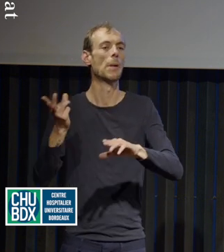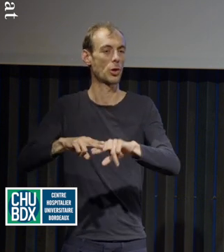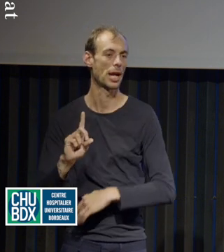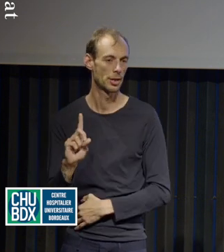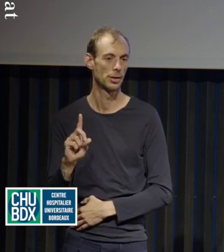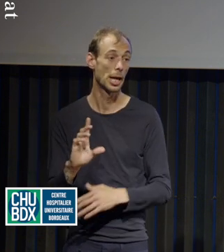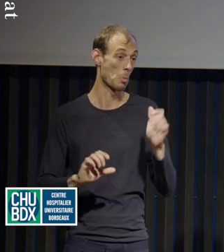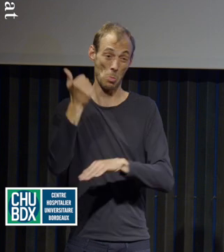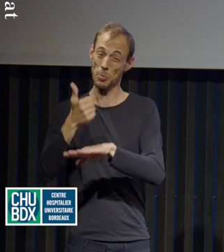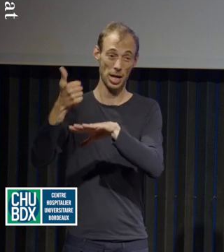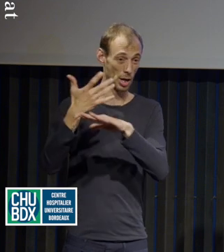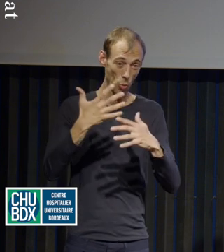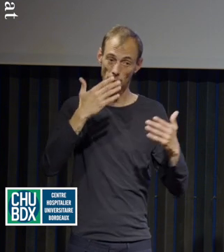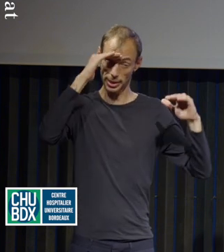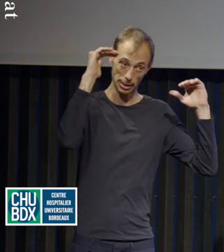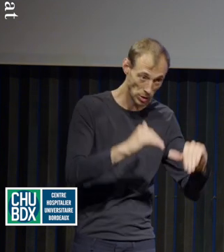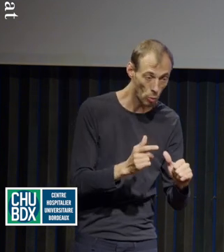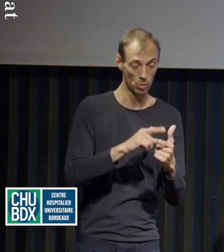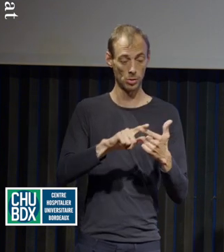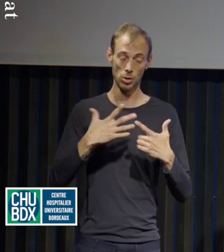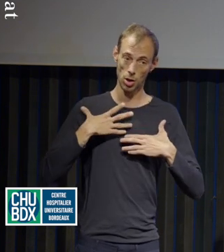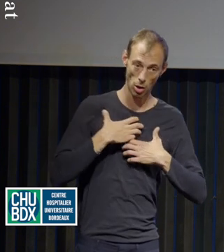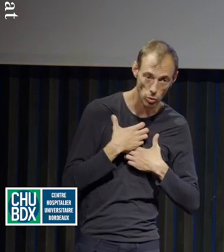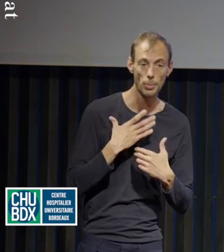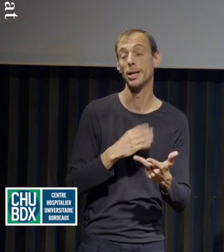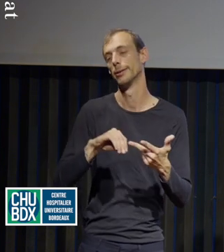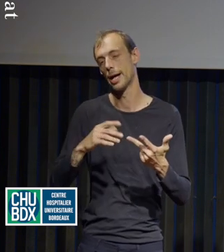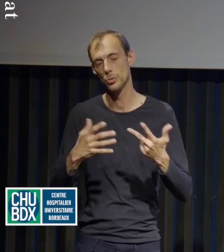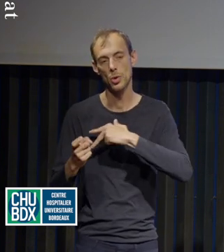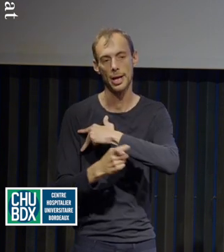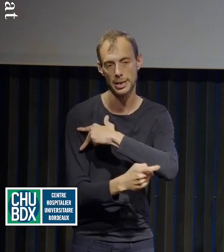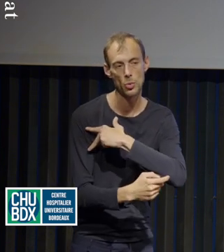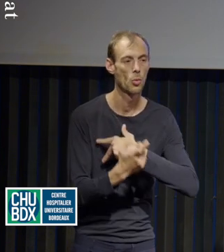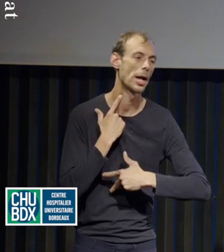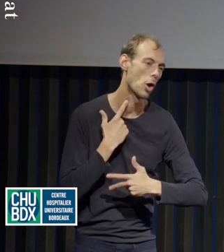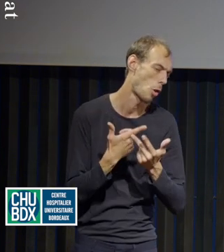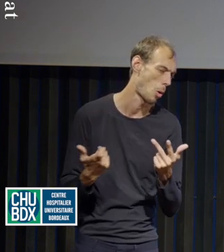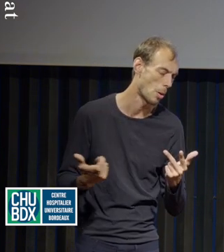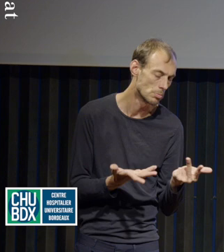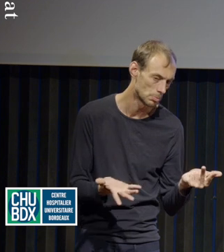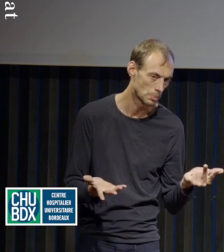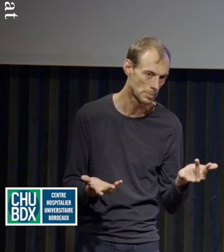troubles dépressifs, les troubles anxieux et également les addictions alcool-drogue.